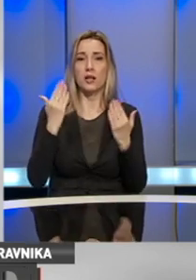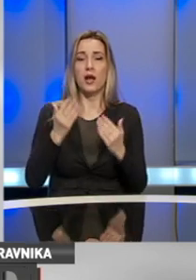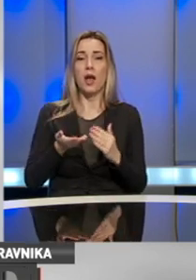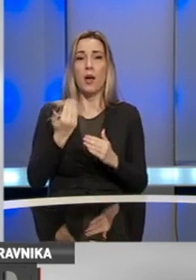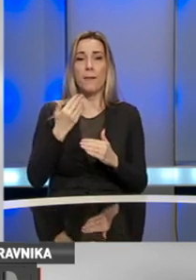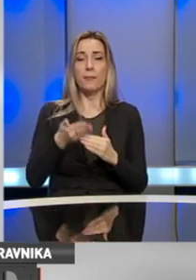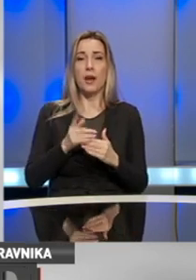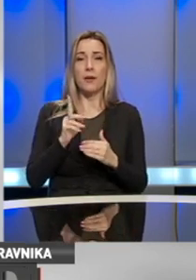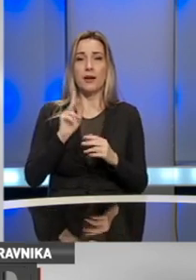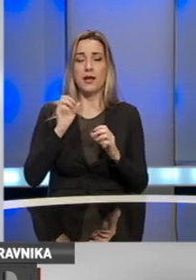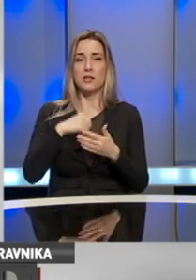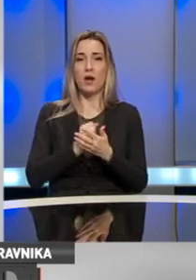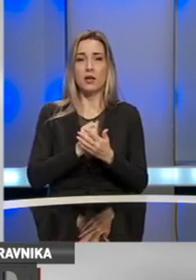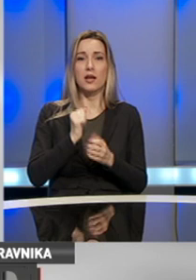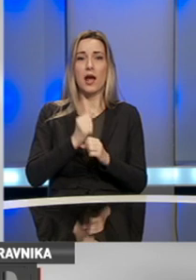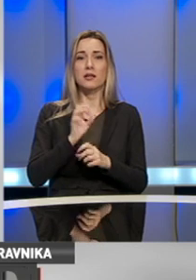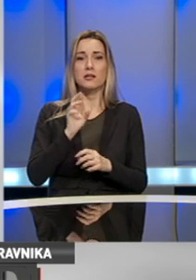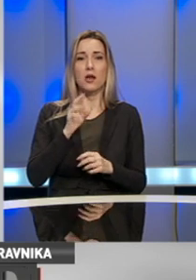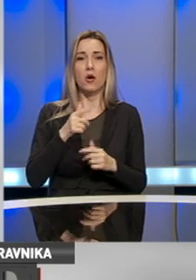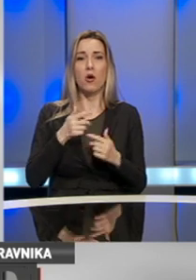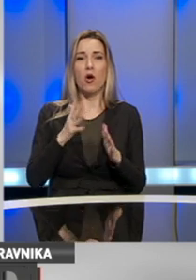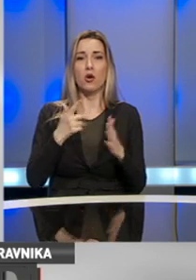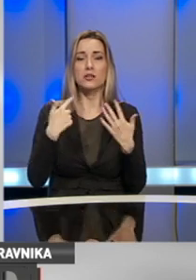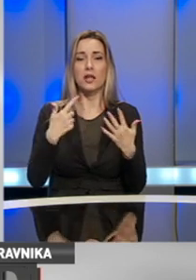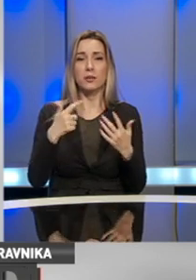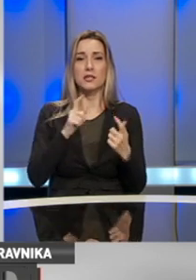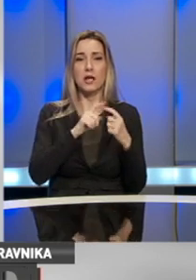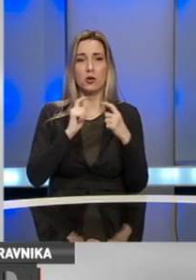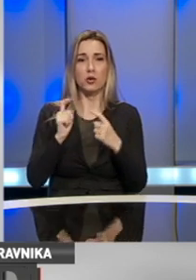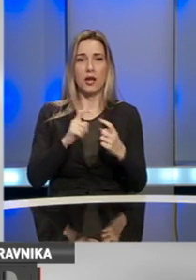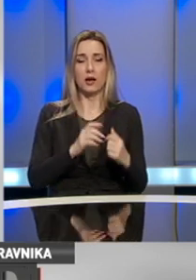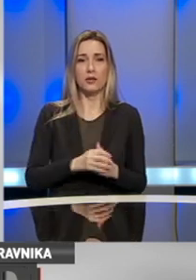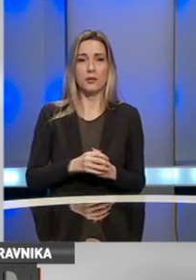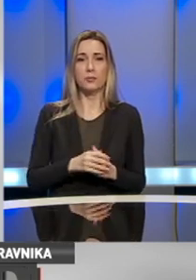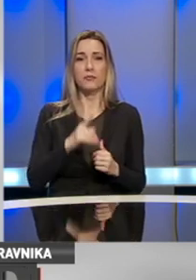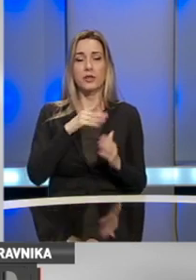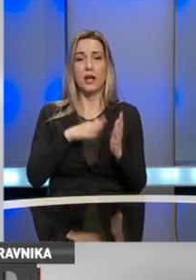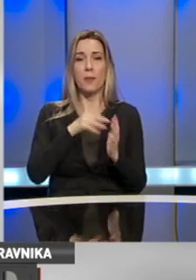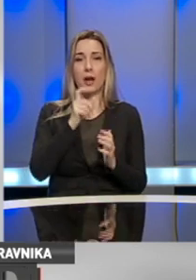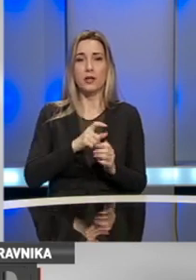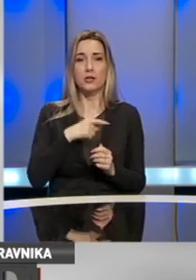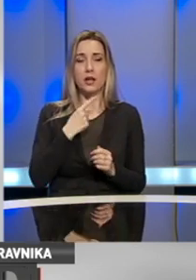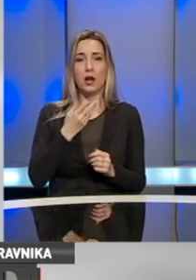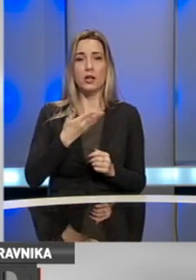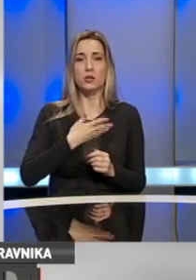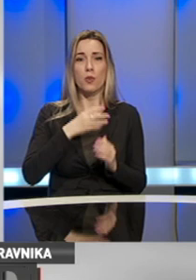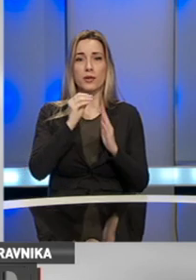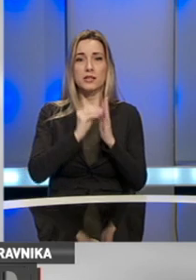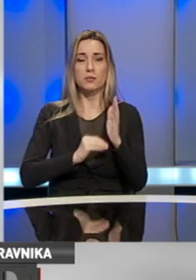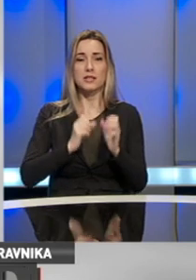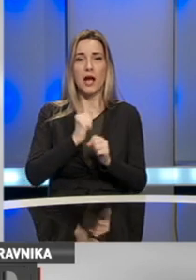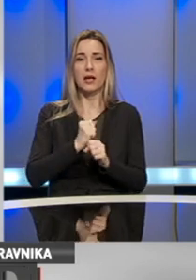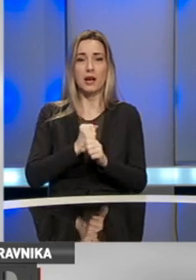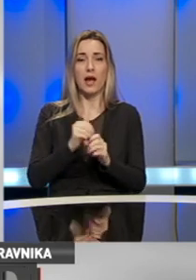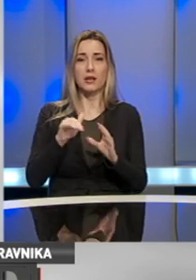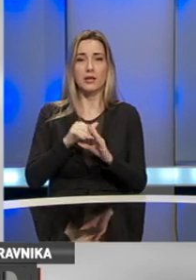nezvaničnim informacijama koje kruže, radi se od oko 70 kontakata. Matić je naglasio da su dobili spisak radnika